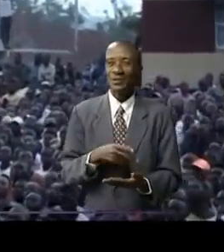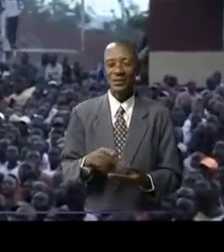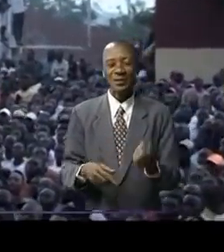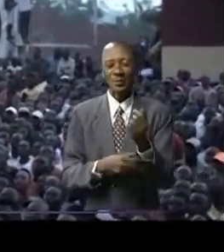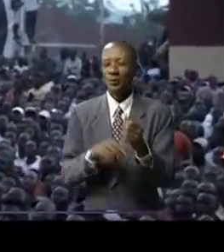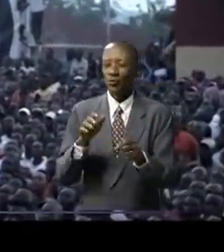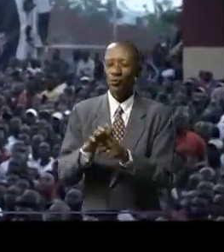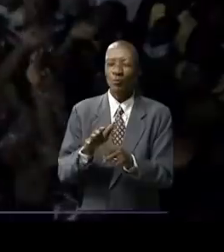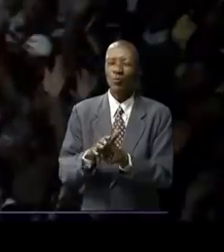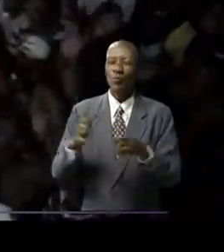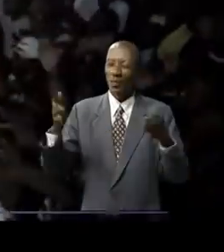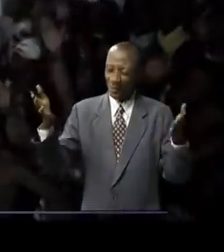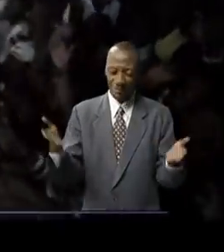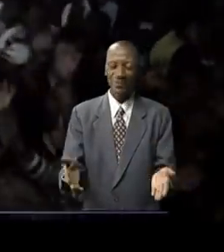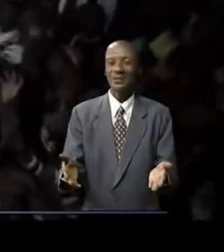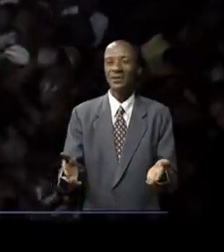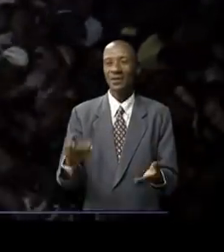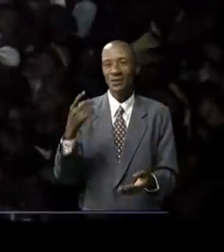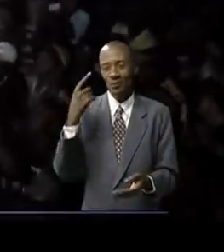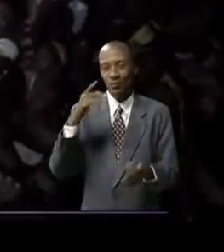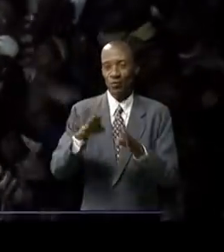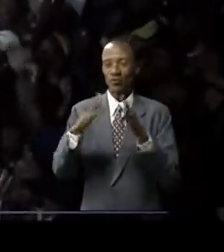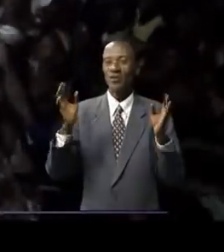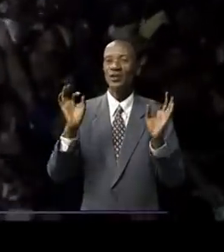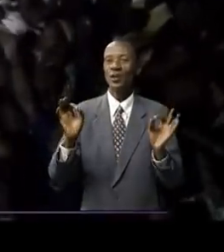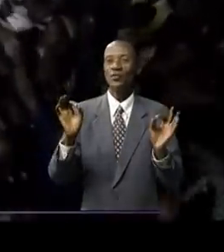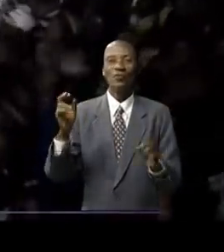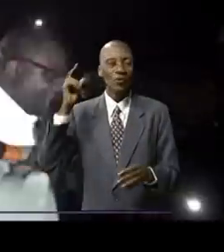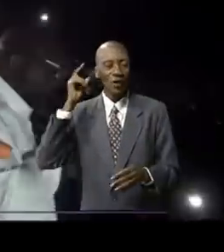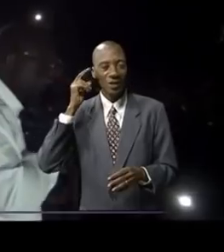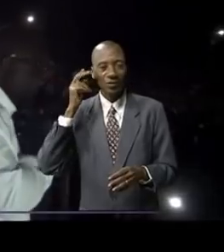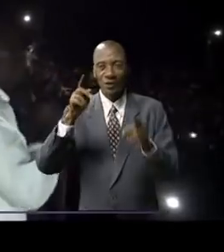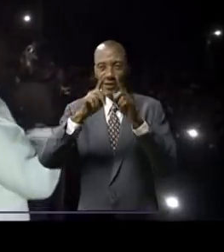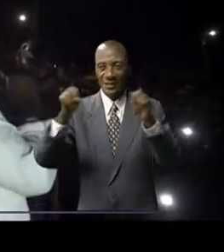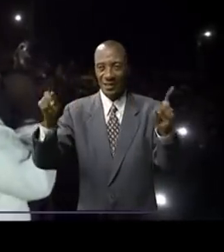personnalités ont répondu présents pour rehausser de leur présence cette cérémonie.